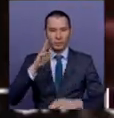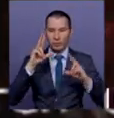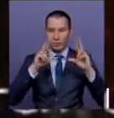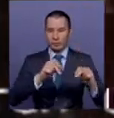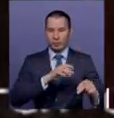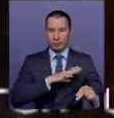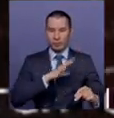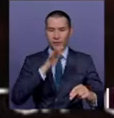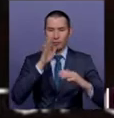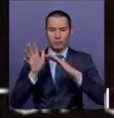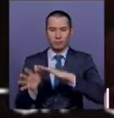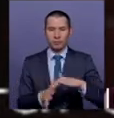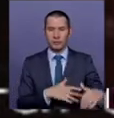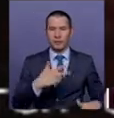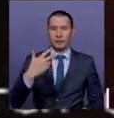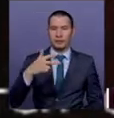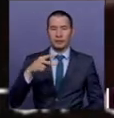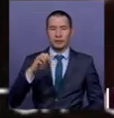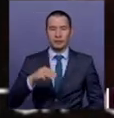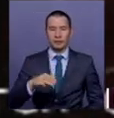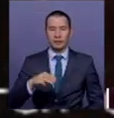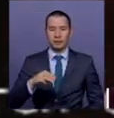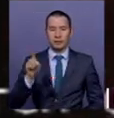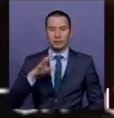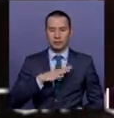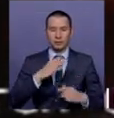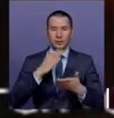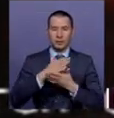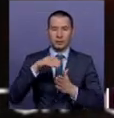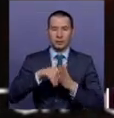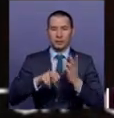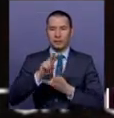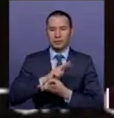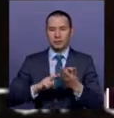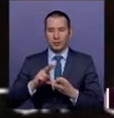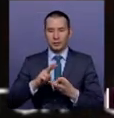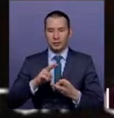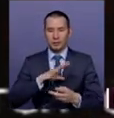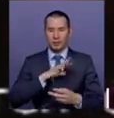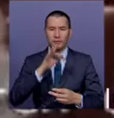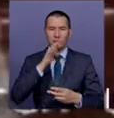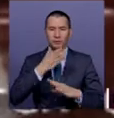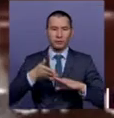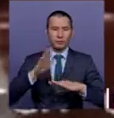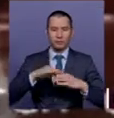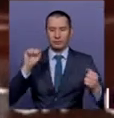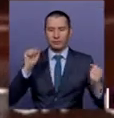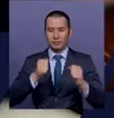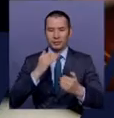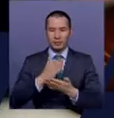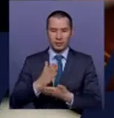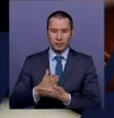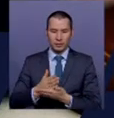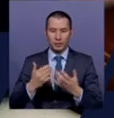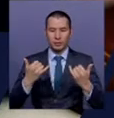бері 30 жыл өтті. 30 жылда ел басынан бірнеше саяси кезеңдер өтті. Сондай сындарлы сәттердегі тұңғыш президенттің рөлі туралы